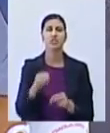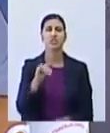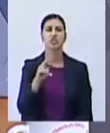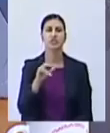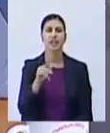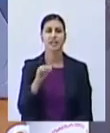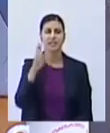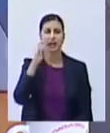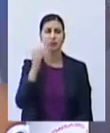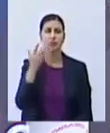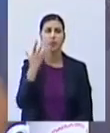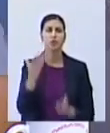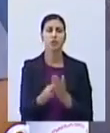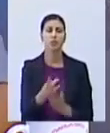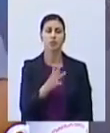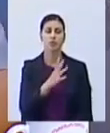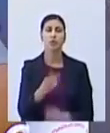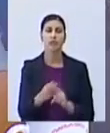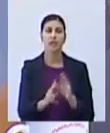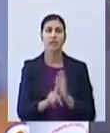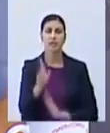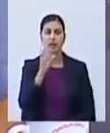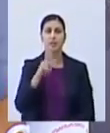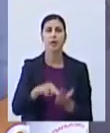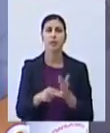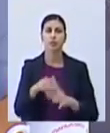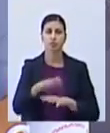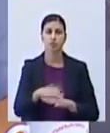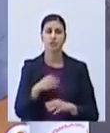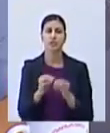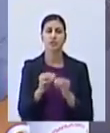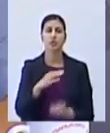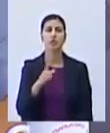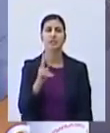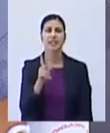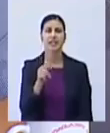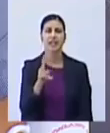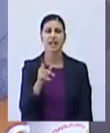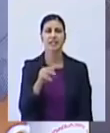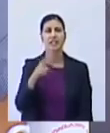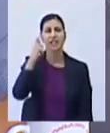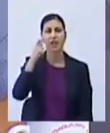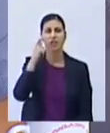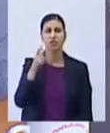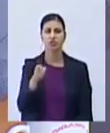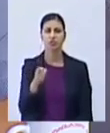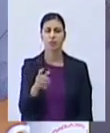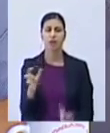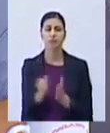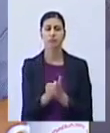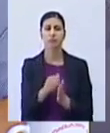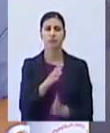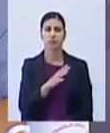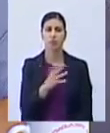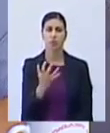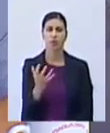es, unde ai fost sahem, tipul sau cu treaba, ai achidan țamua, biuget, îi ghive cazreti, uaxene, țara noastră, oligarhma, bizina, Ivan Ișulma, Arapraduar Chagdur, Triana